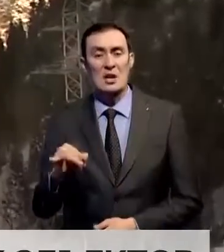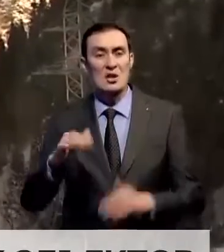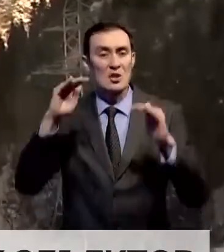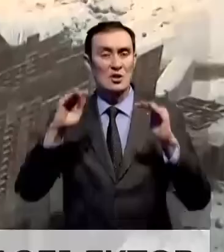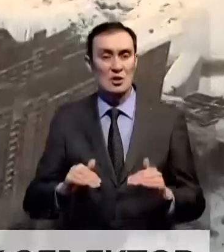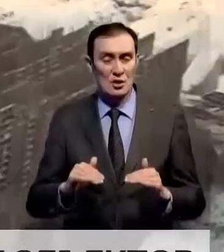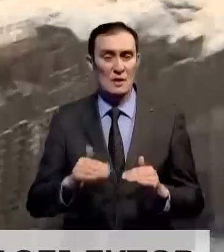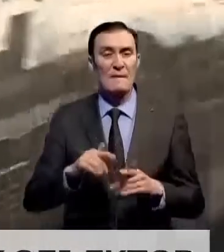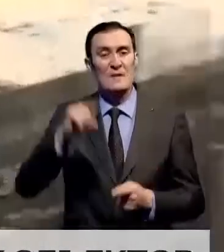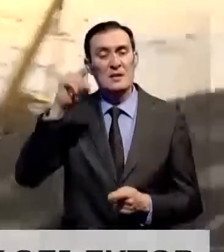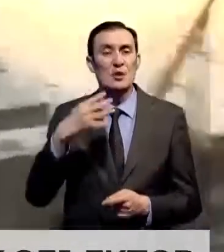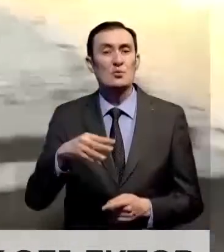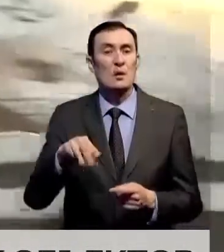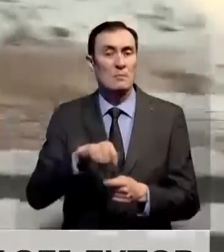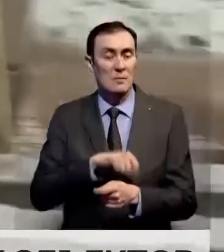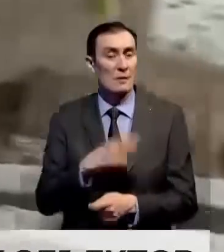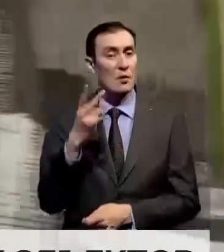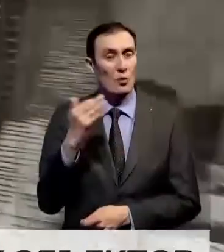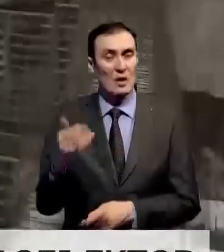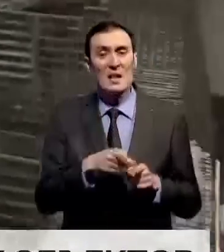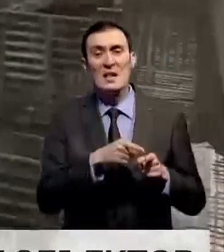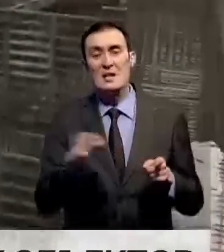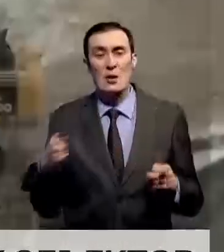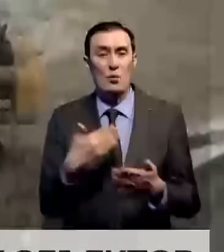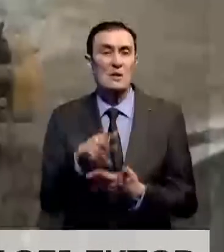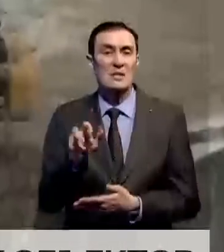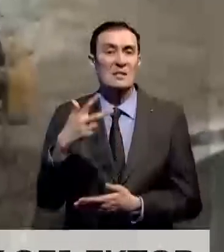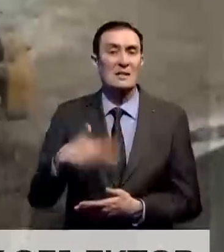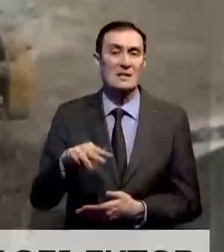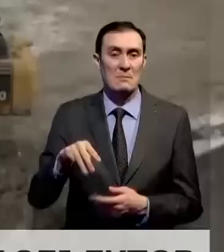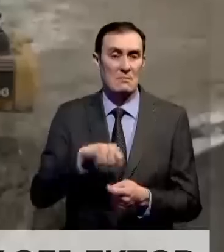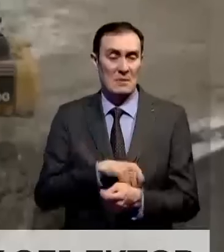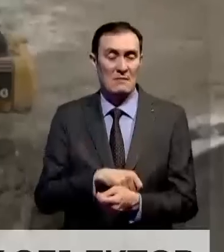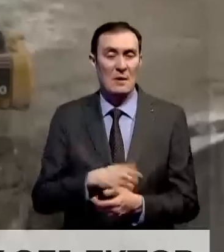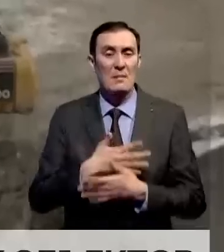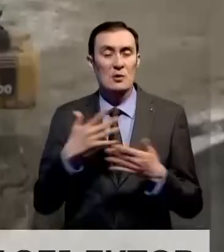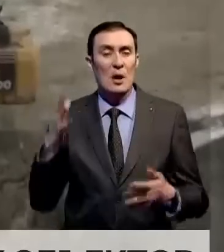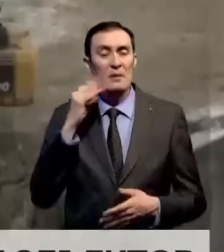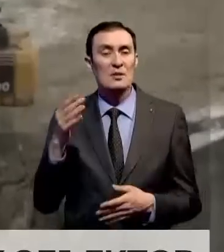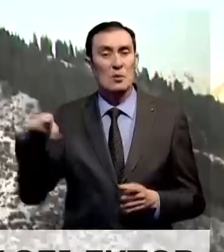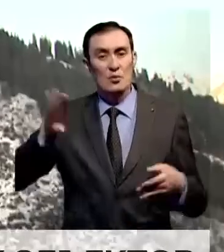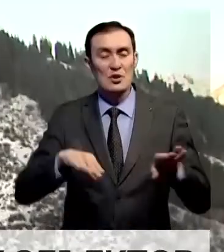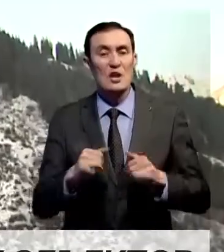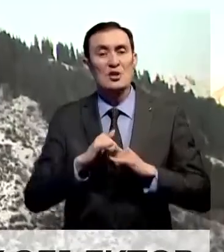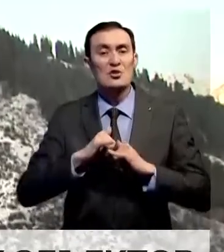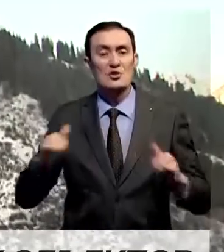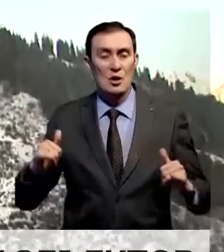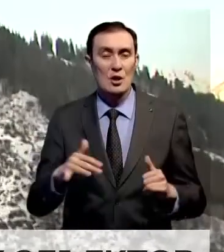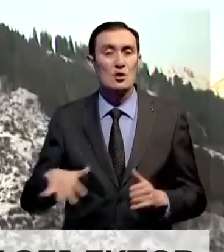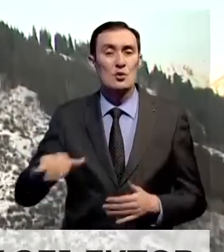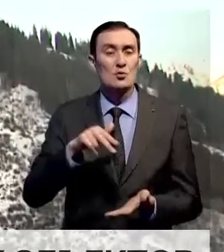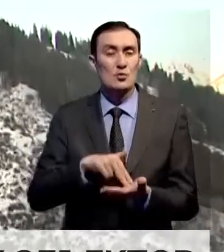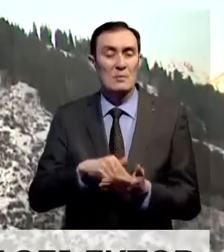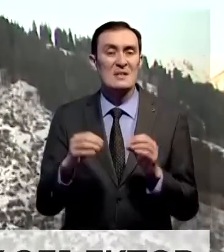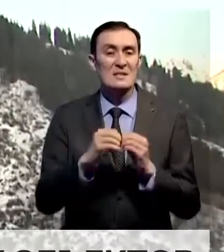Аксайской. Ее высота чуть более 40 метров. Однако она длиннее – около 330 метров, так как большое Алматинское ущелье шире. Общая стоимость